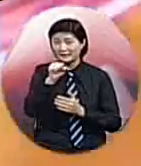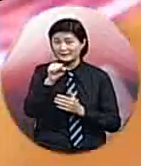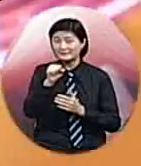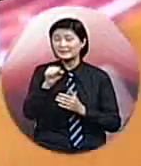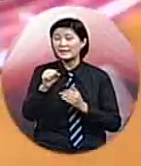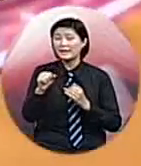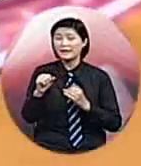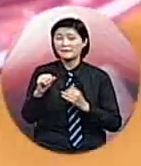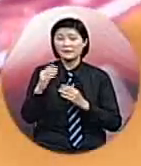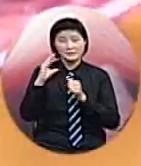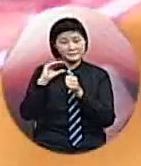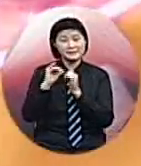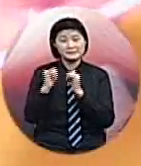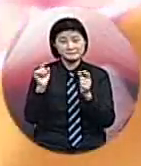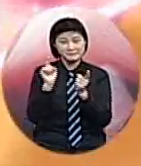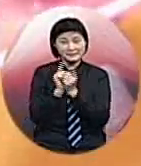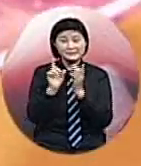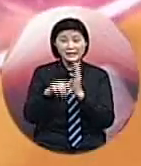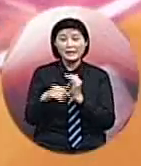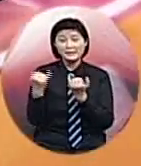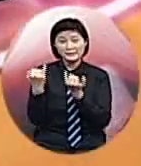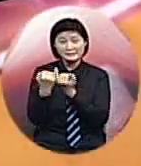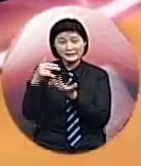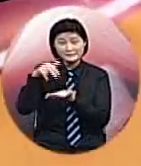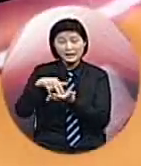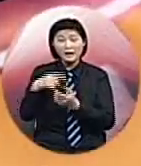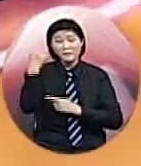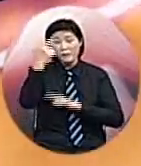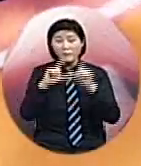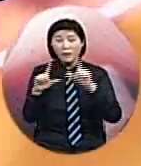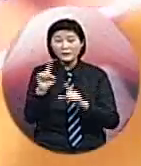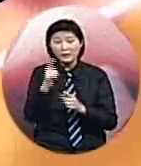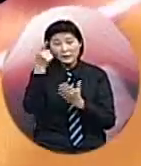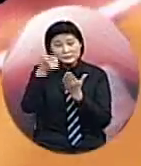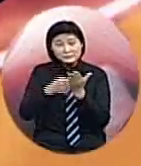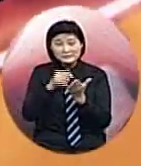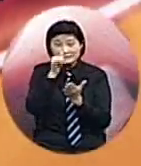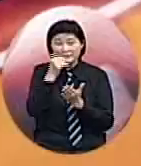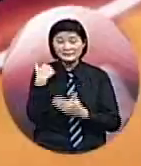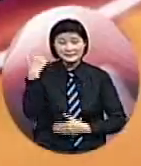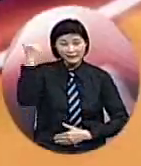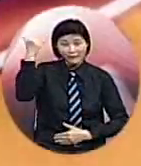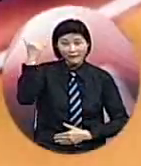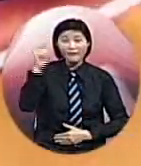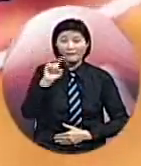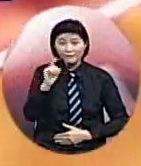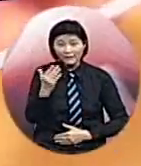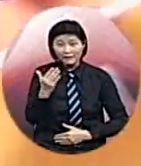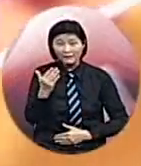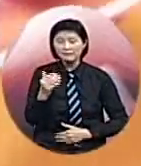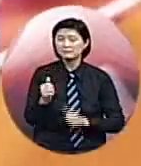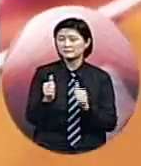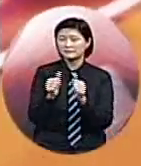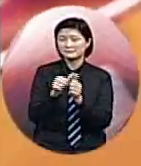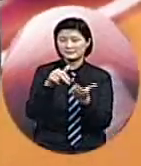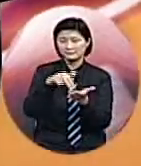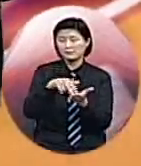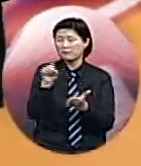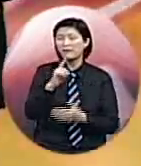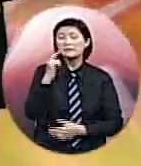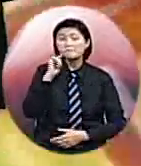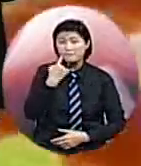연예인을 만났다고 했을 때 연예인 만났을 때 예. 실물 어떻게 생겼어? 뭐 고친 데 없어? 키는 커? 네. 남자는요? 예쁘냐?